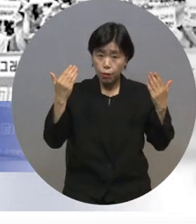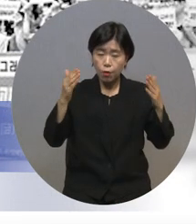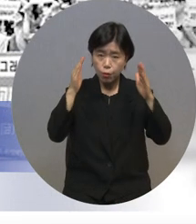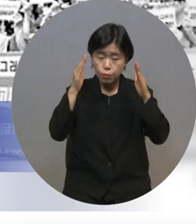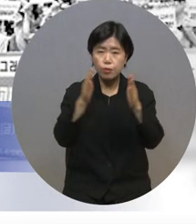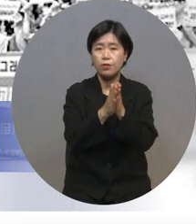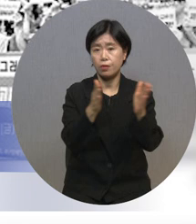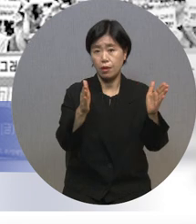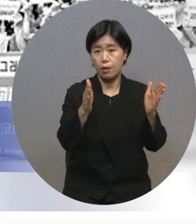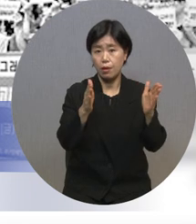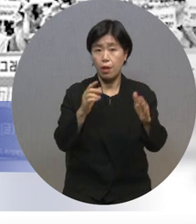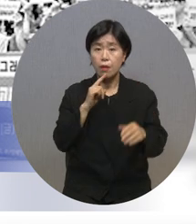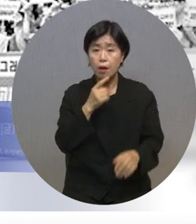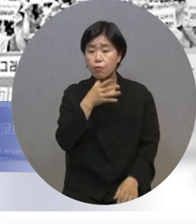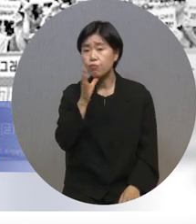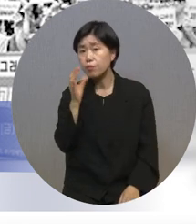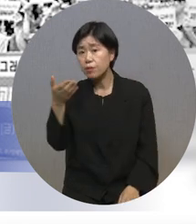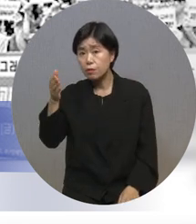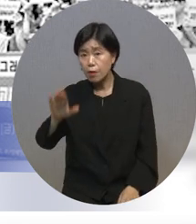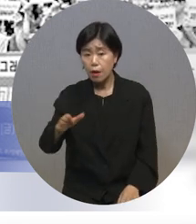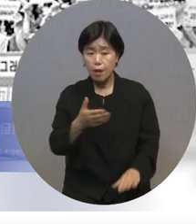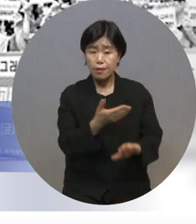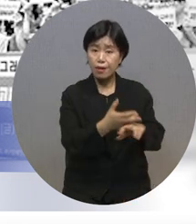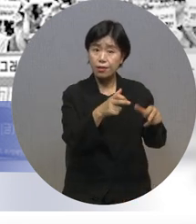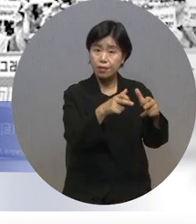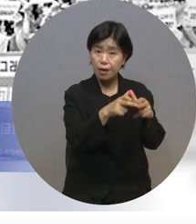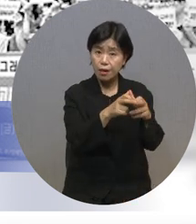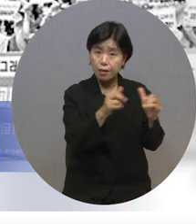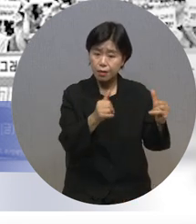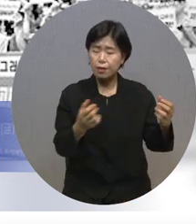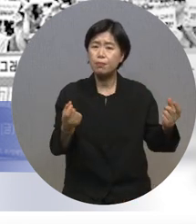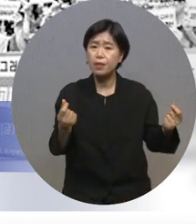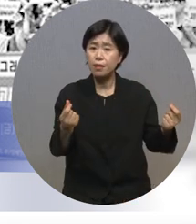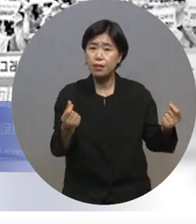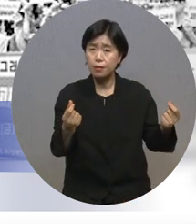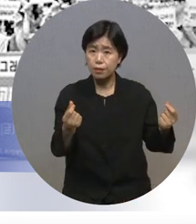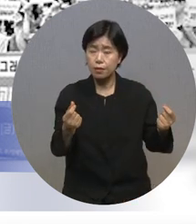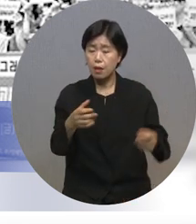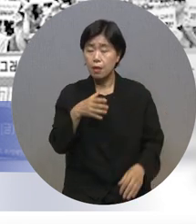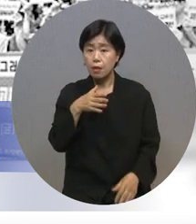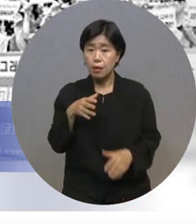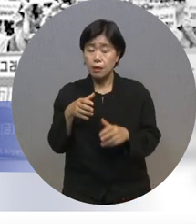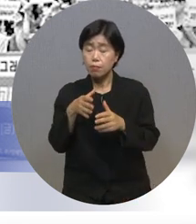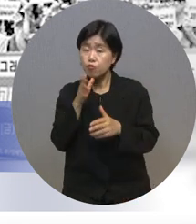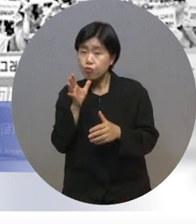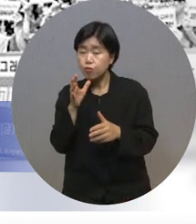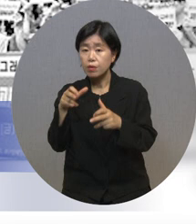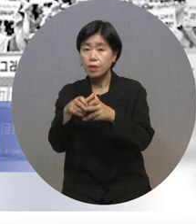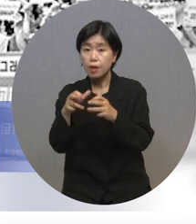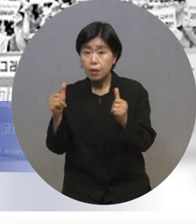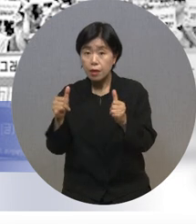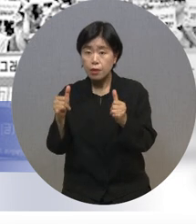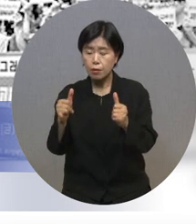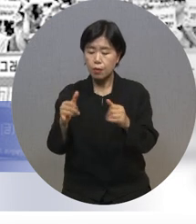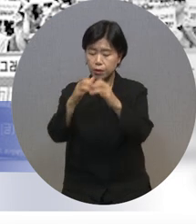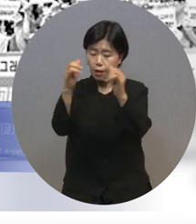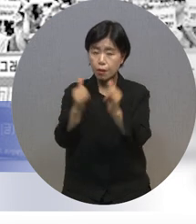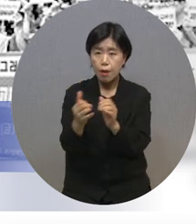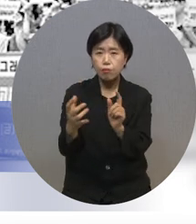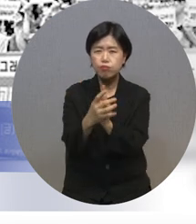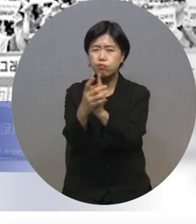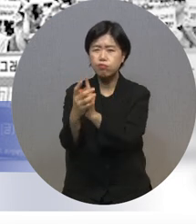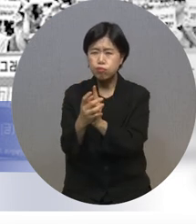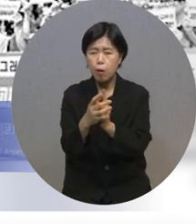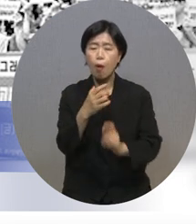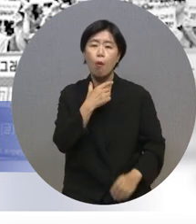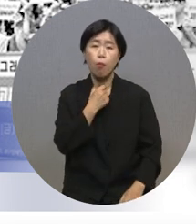나이지만 다른 비장애인들 고등학교를 가고 싶 고 장애인도 시민으로 지역 사회에서 함께 어울려